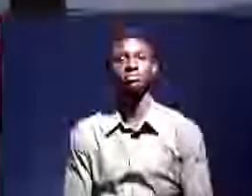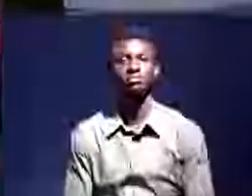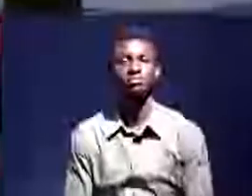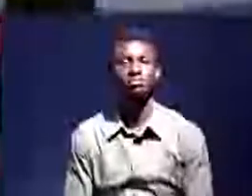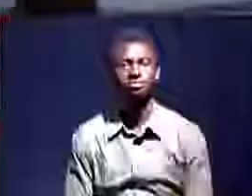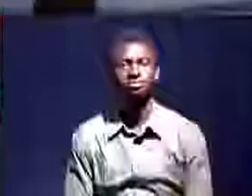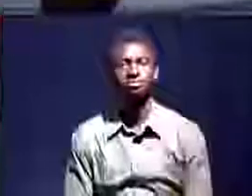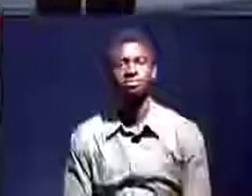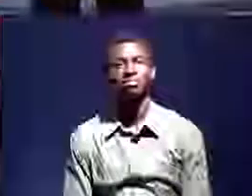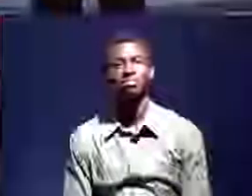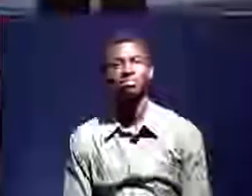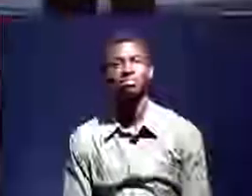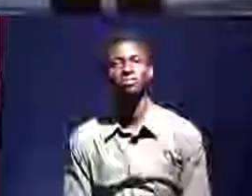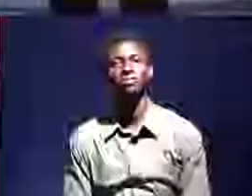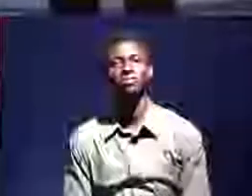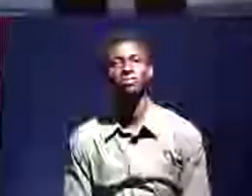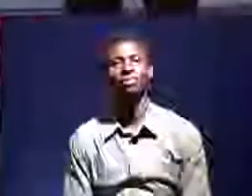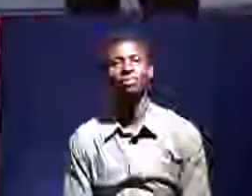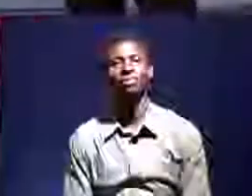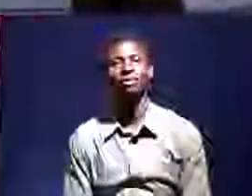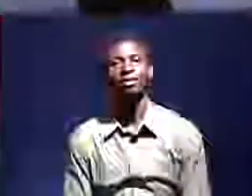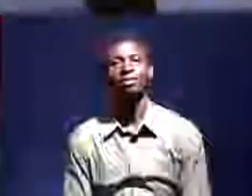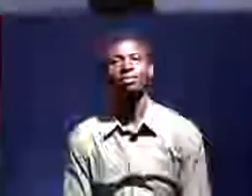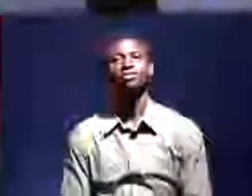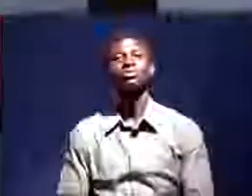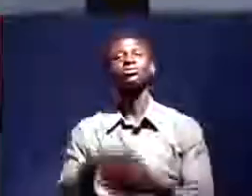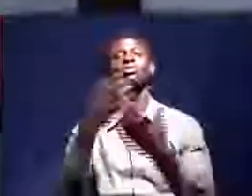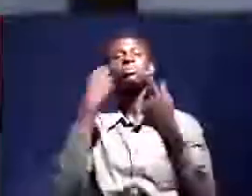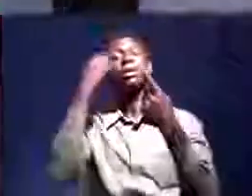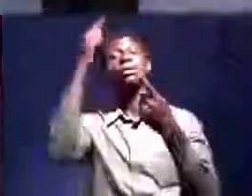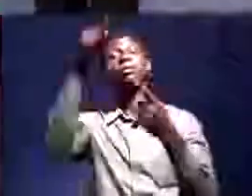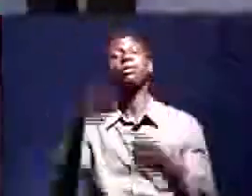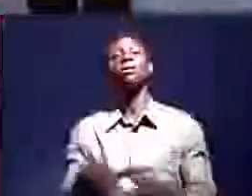We have seen the miracles of God here.